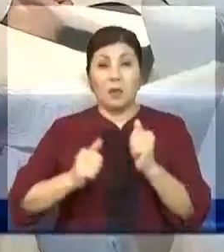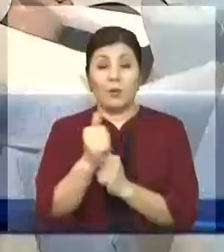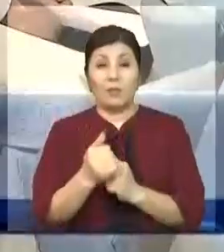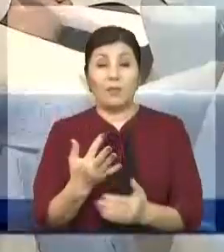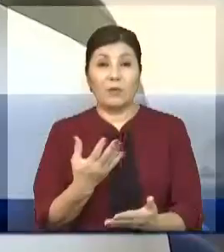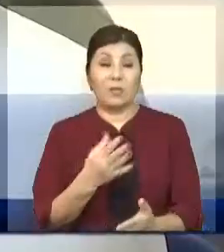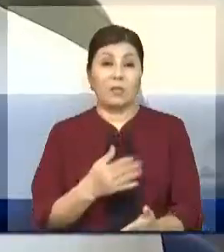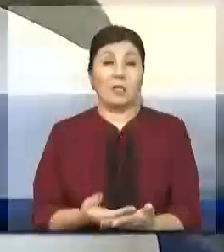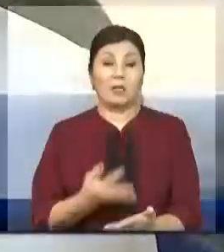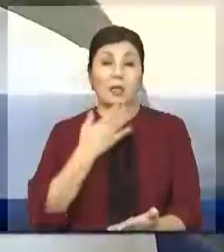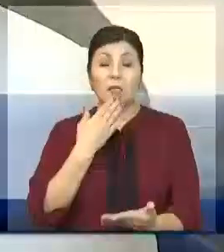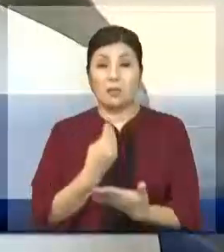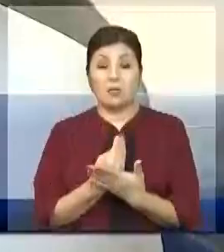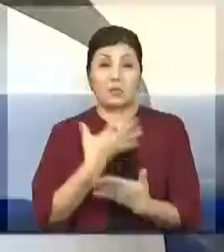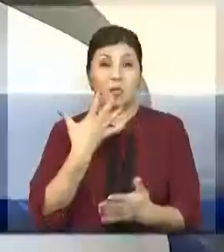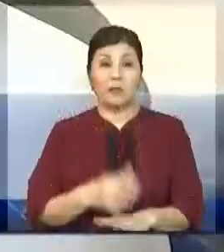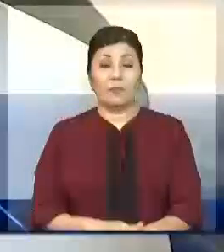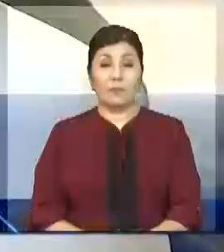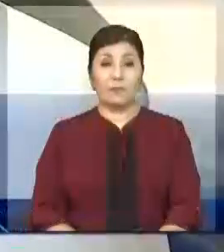национальных ценностей.